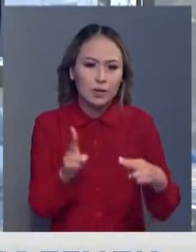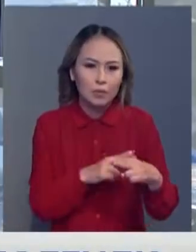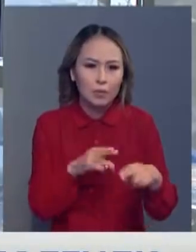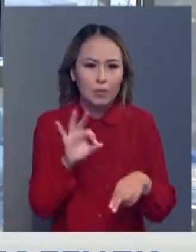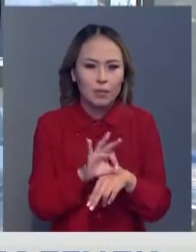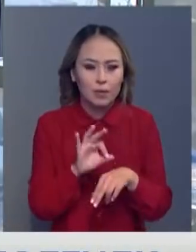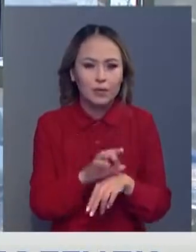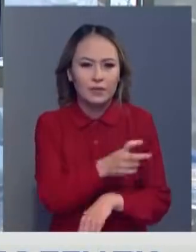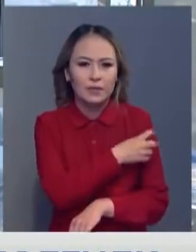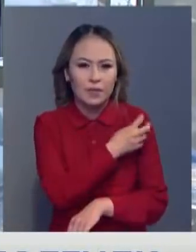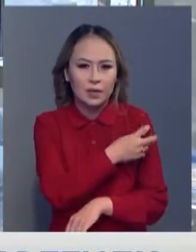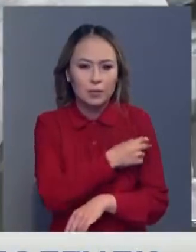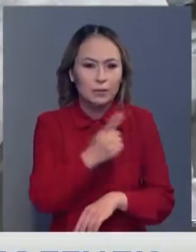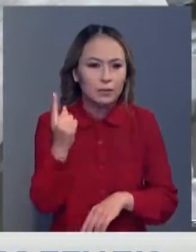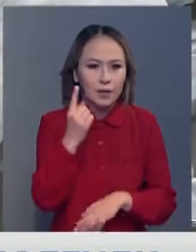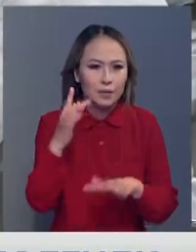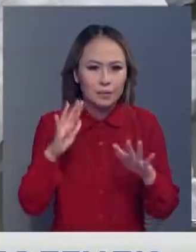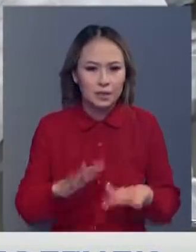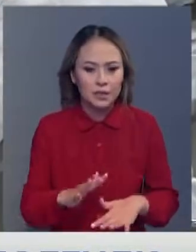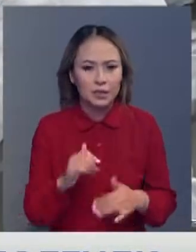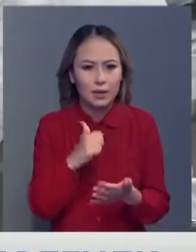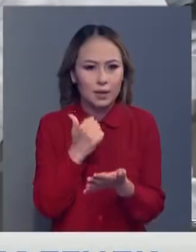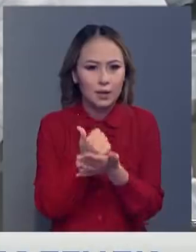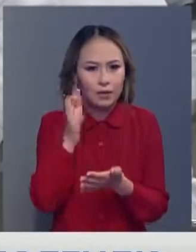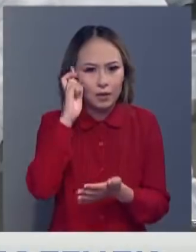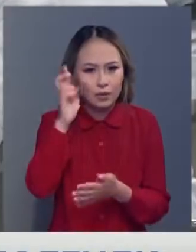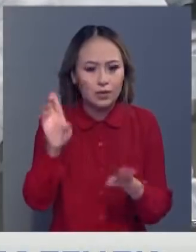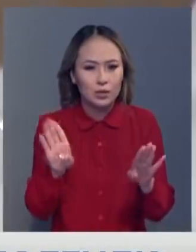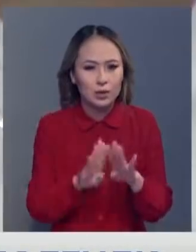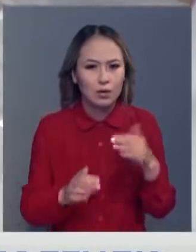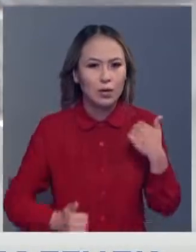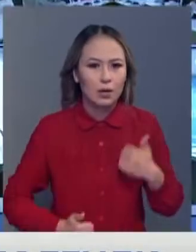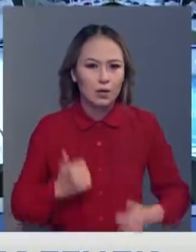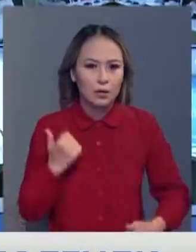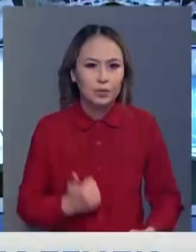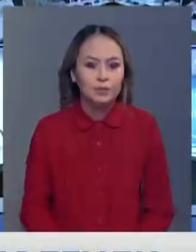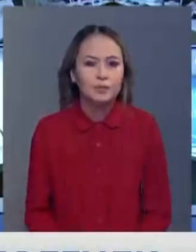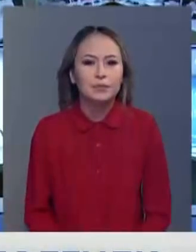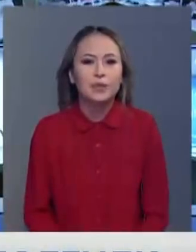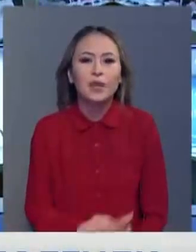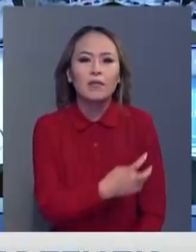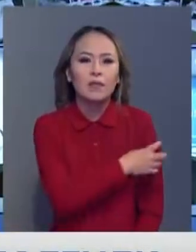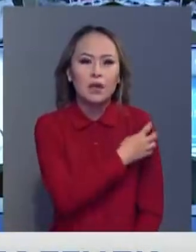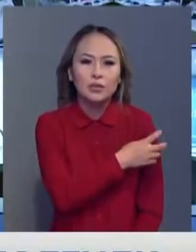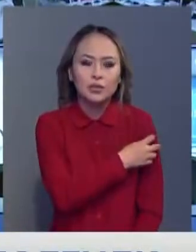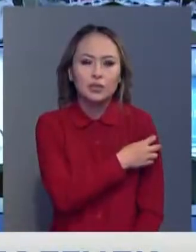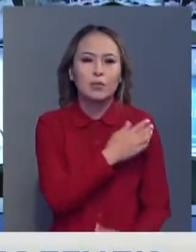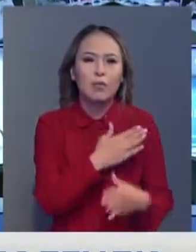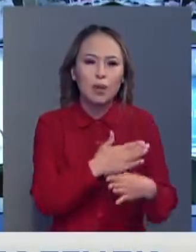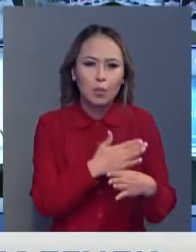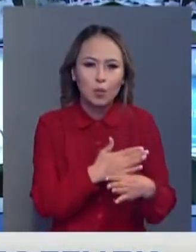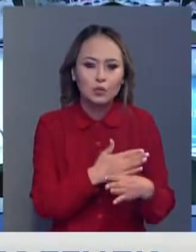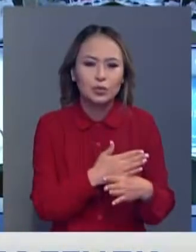ақ қалаттылар алдың күшептежір. Мемлекет башысы соларды мақтан етті. Врачи, медсестры,